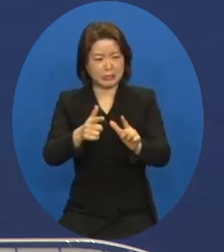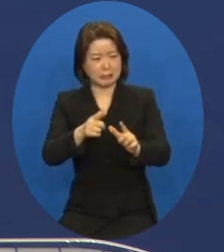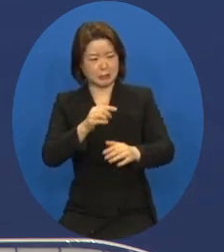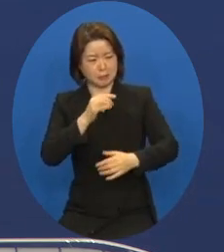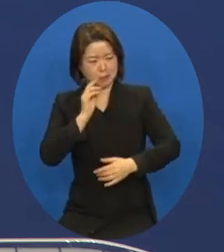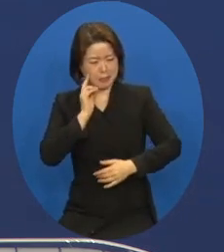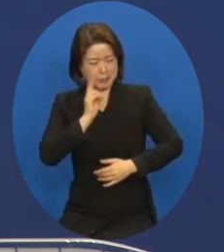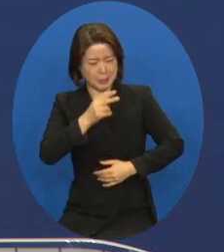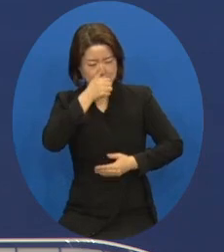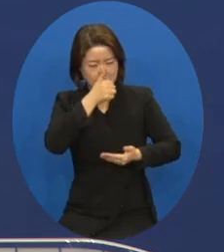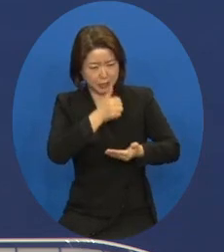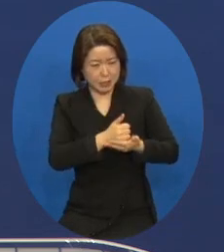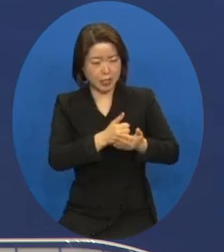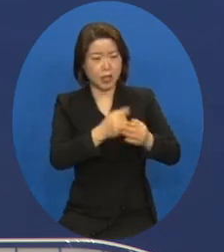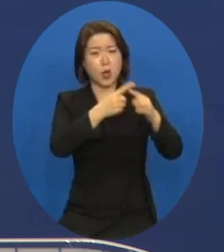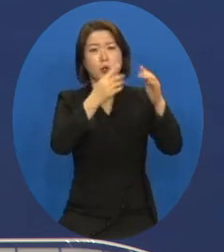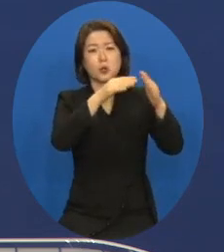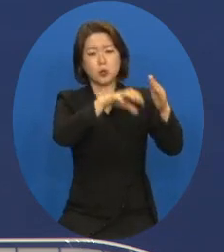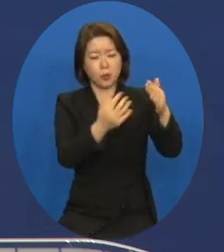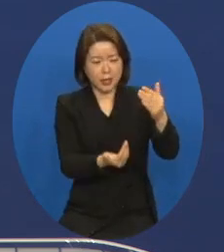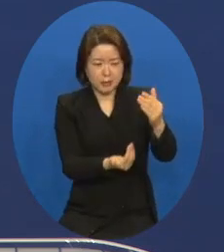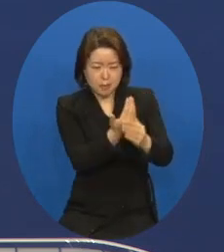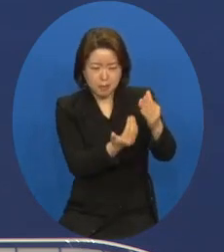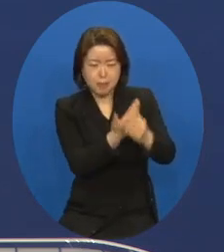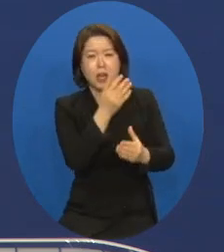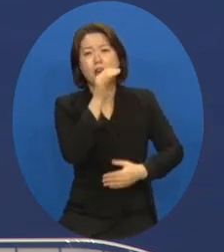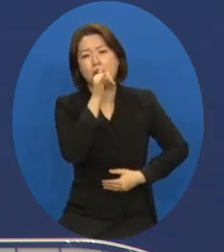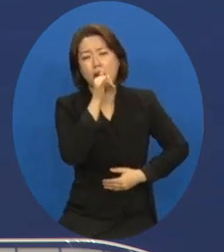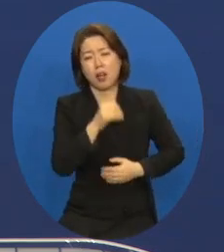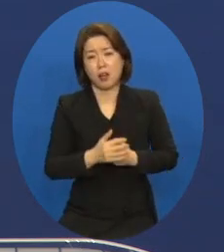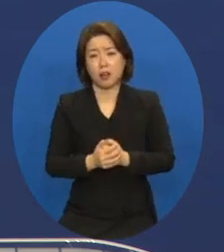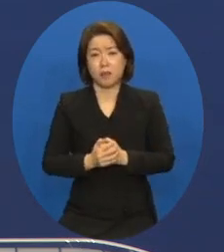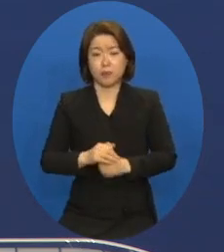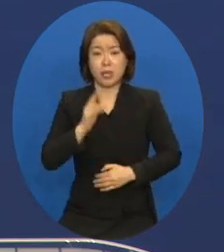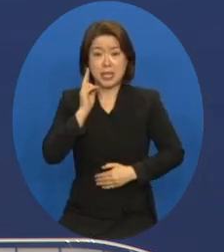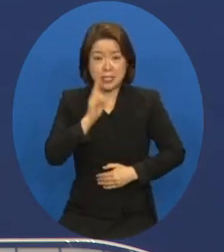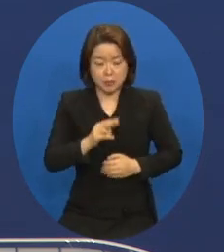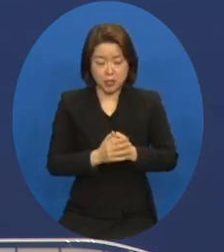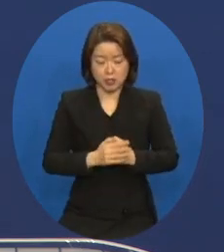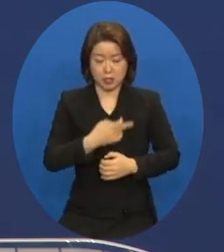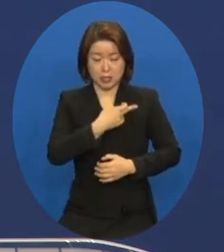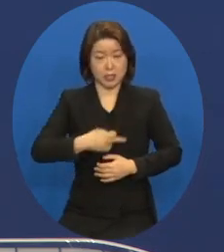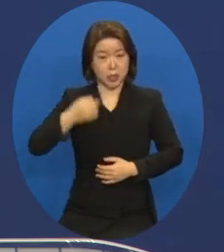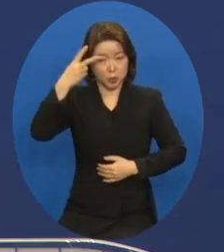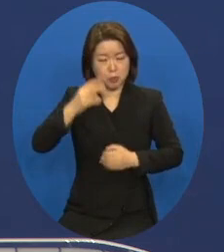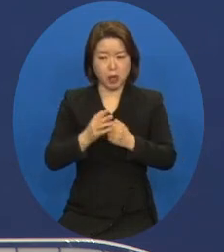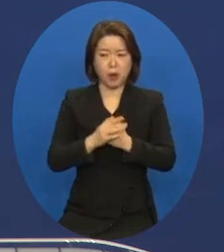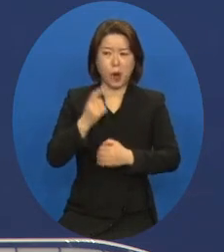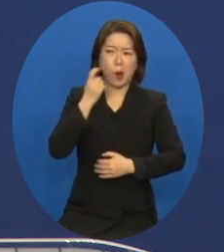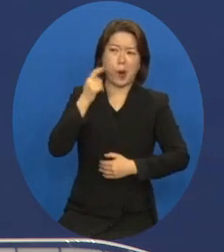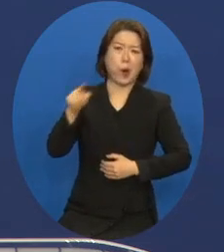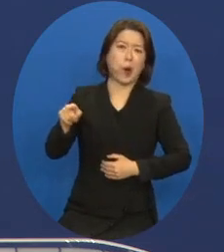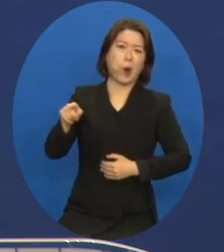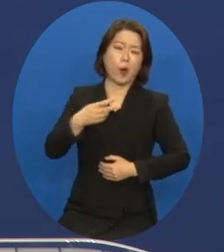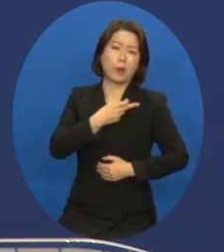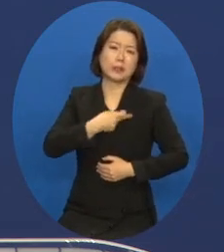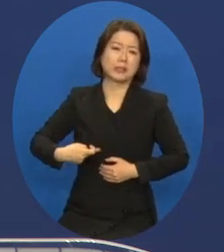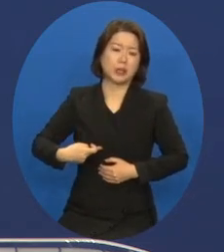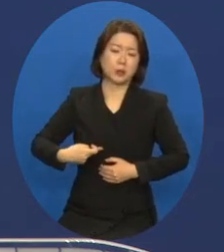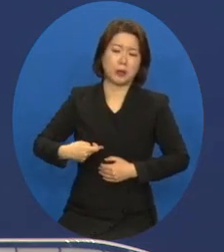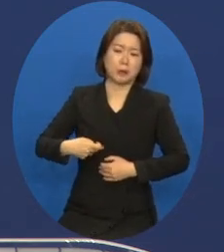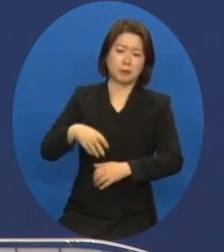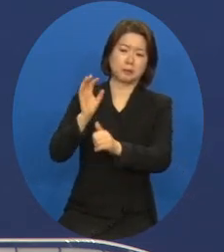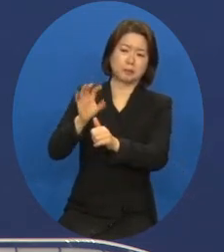계속 일어났습니다 심지어는 사도 바울을 거짓 사도 라고 비난하는 일들 까기